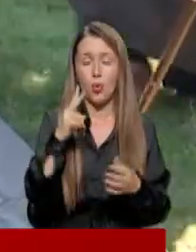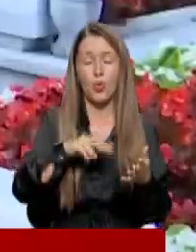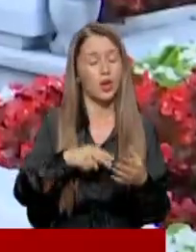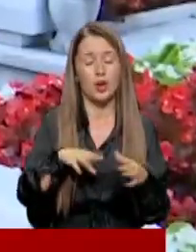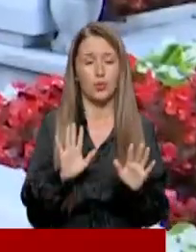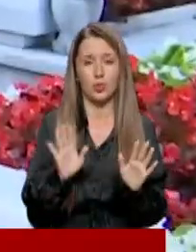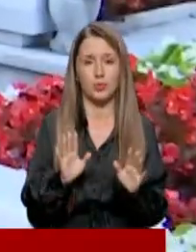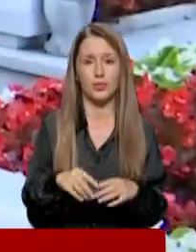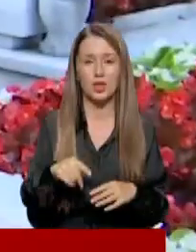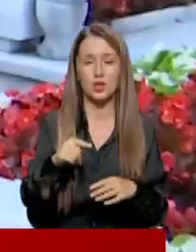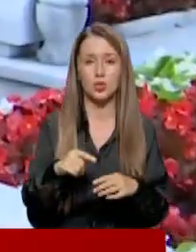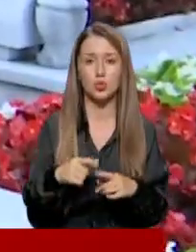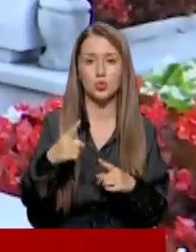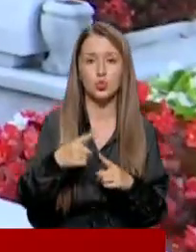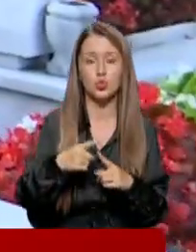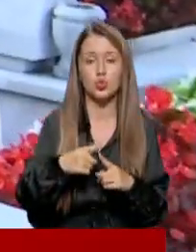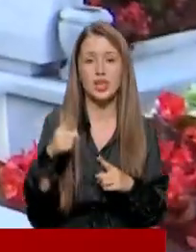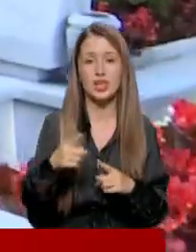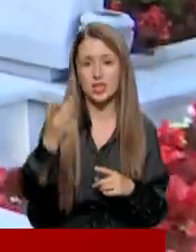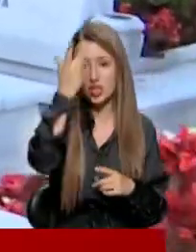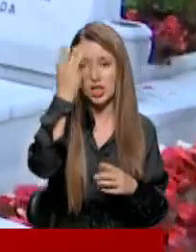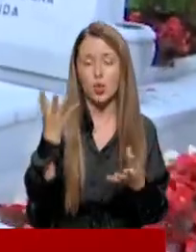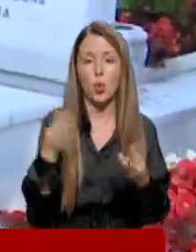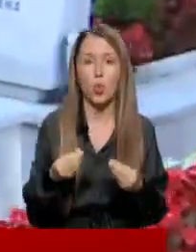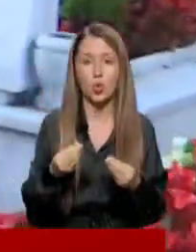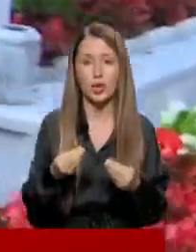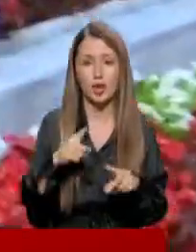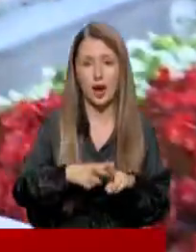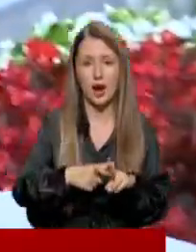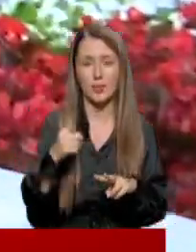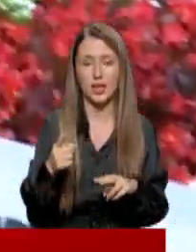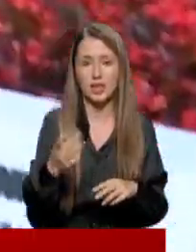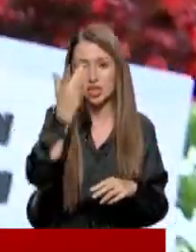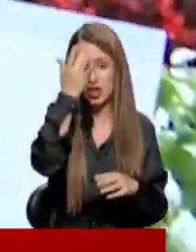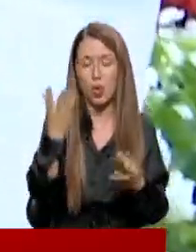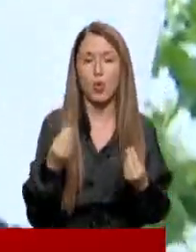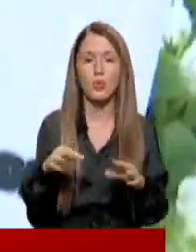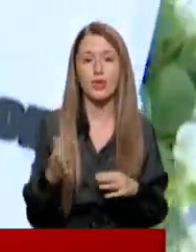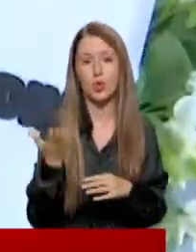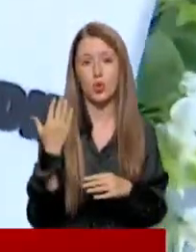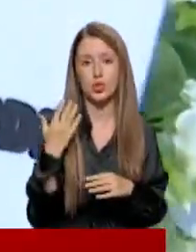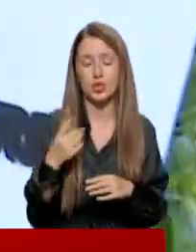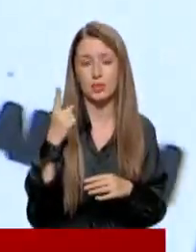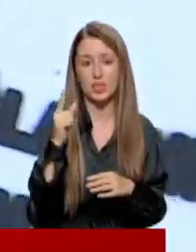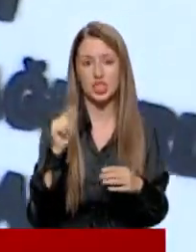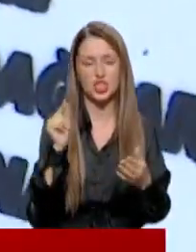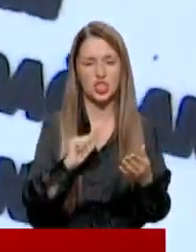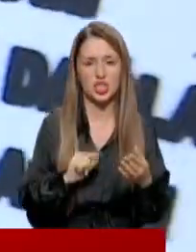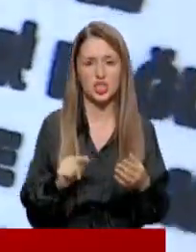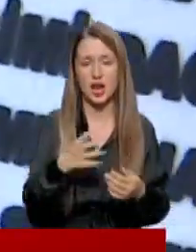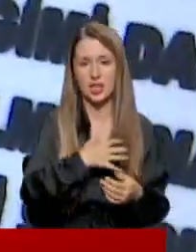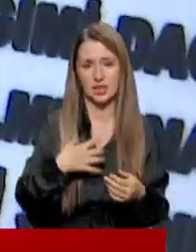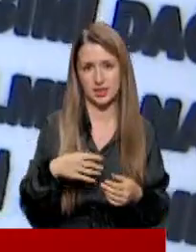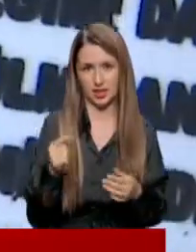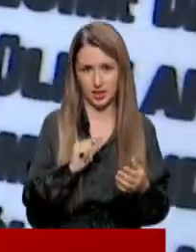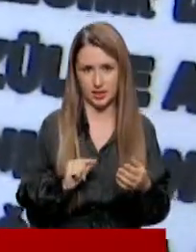giderim. Tunceli'de 27 yıl önce şehit olan Ahmet Ümenç de şehit olmadan hemen önce bir şiir yazdı annesine.